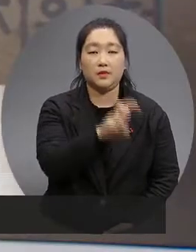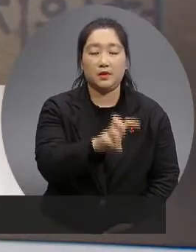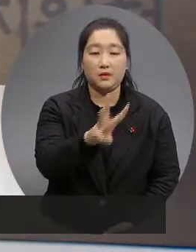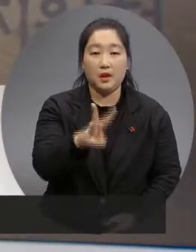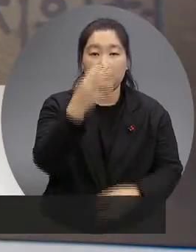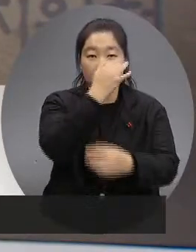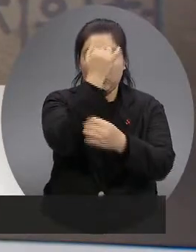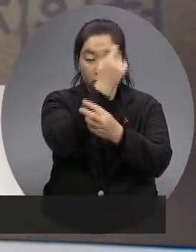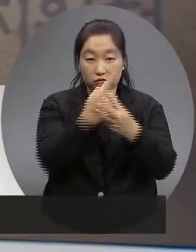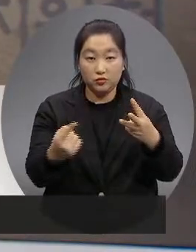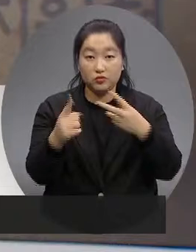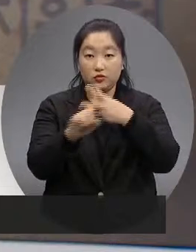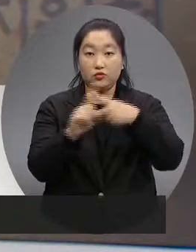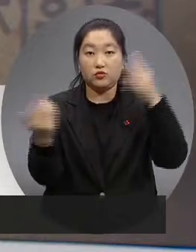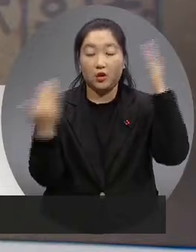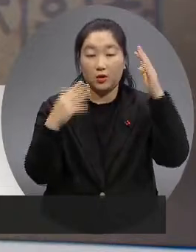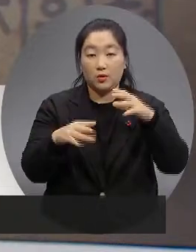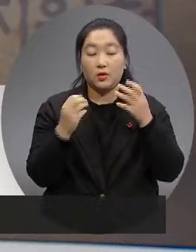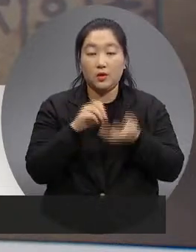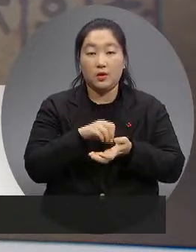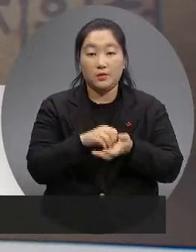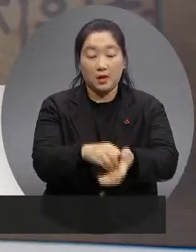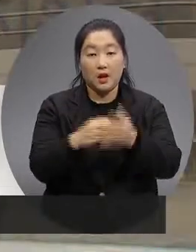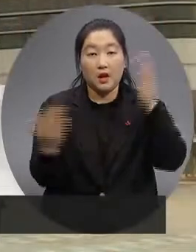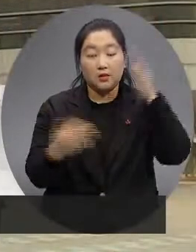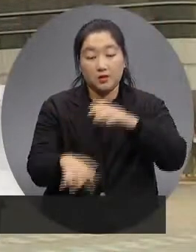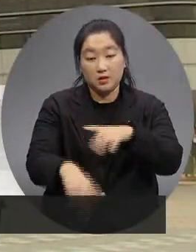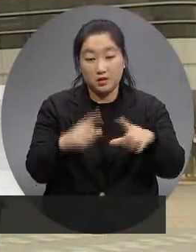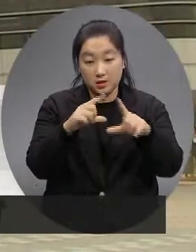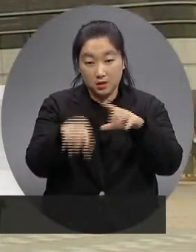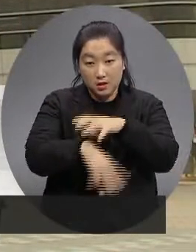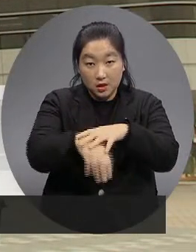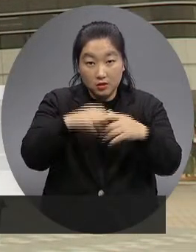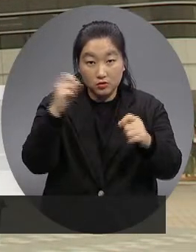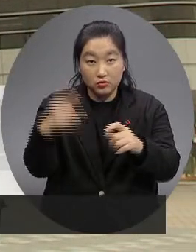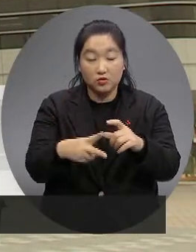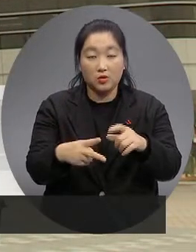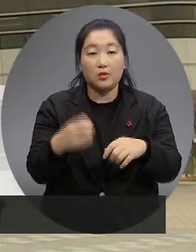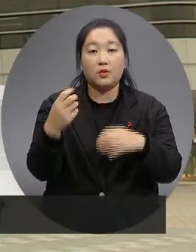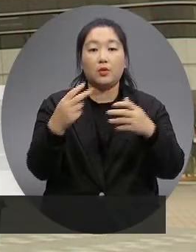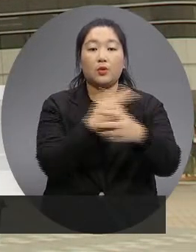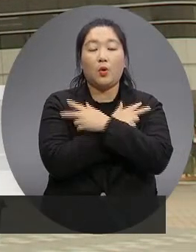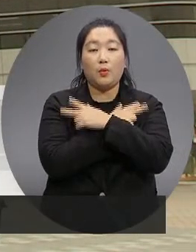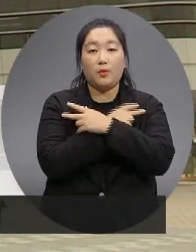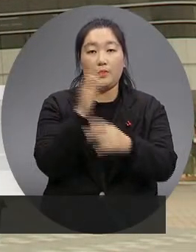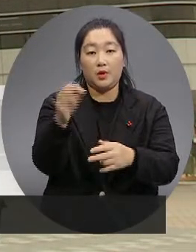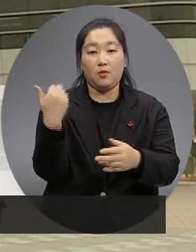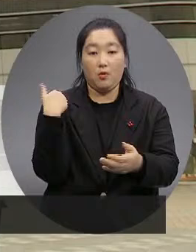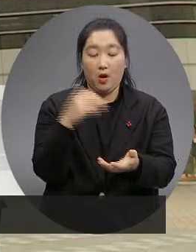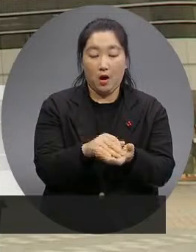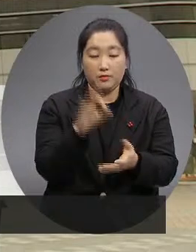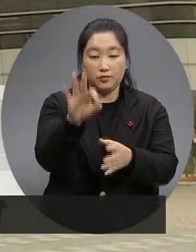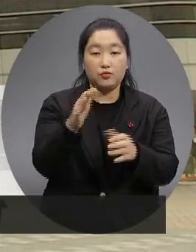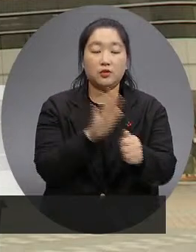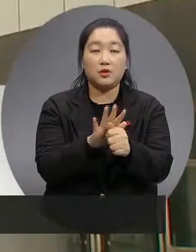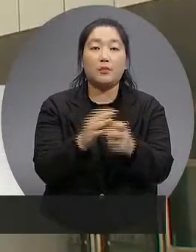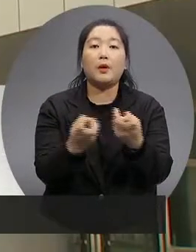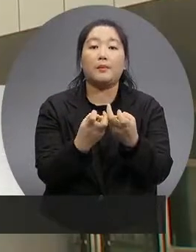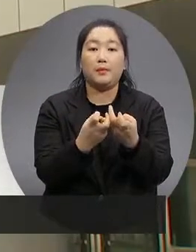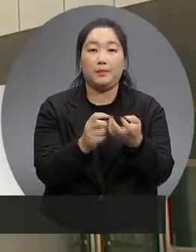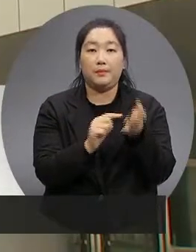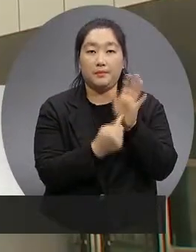2023학년도 충주시 중학교 입학생 일부 재추첨에 대한 후속 조치로 교복비 환불 등의 지원 방안이